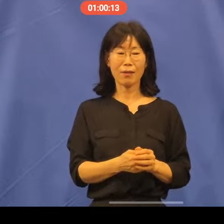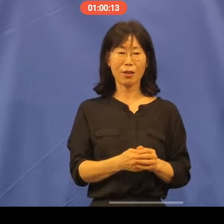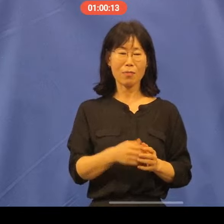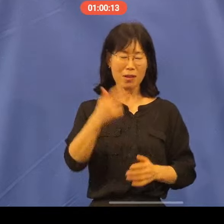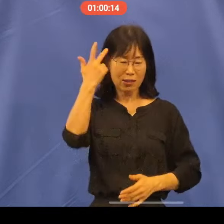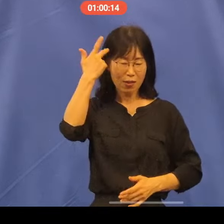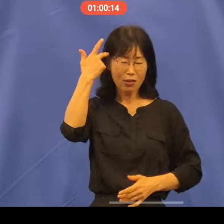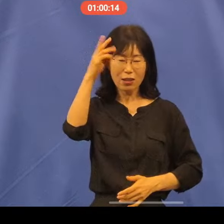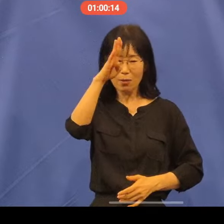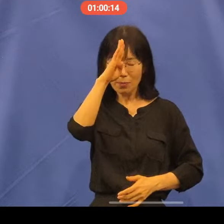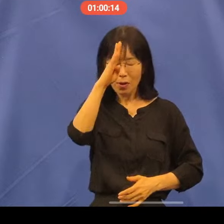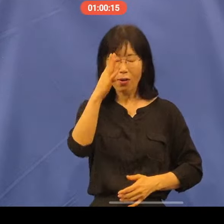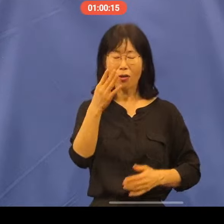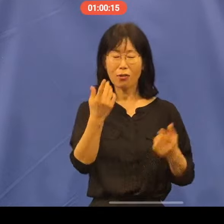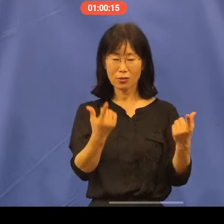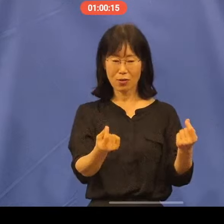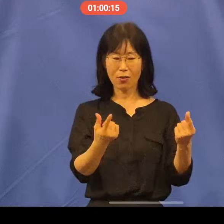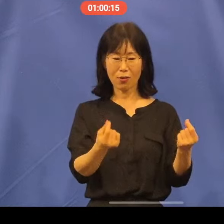증세를